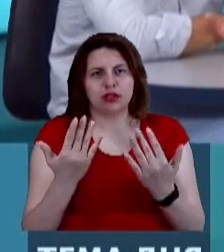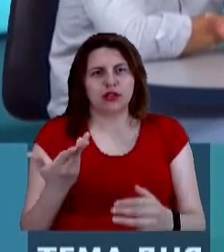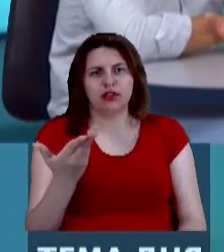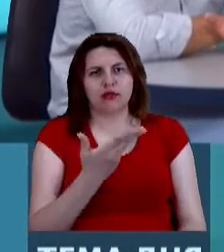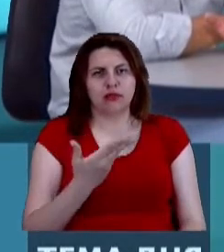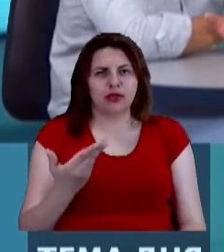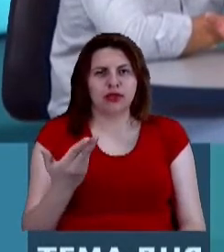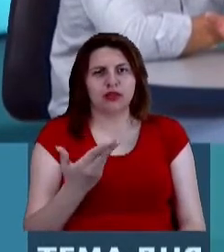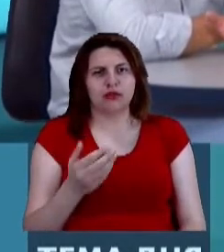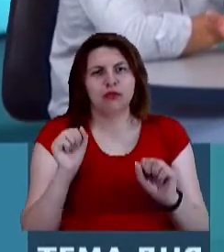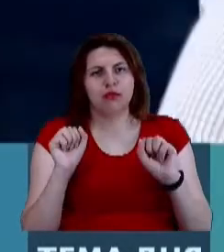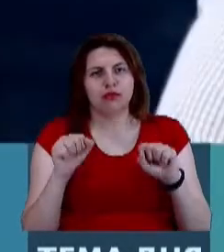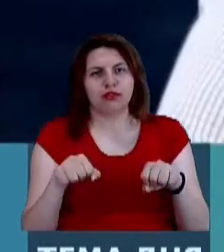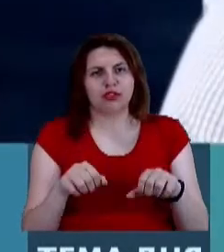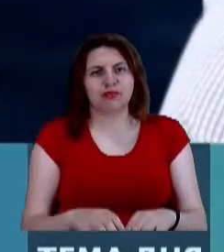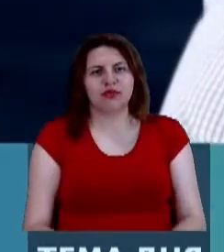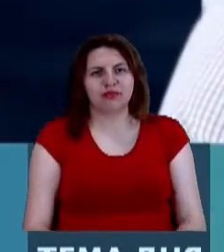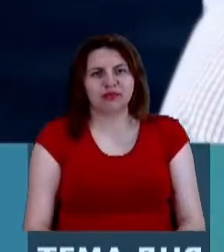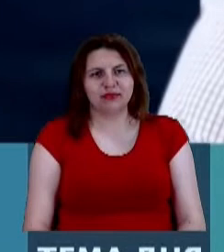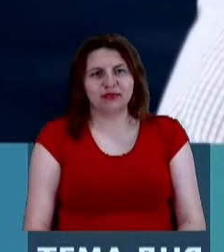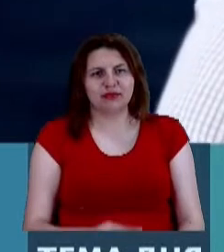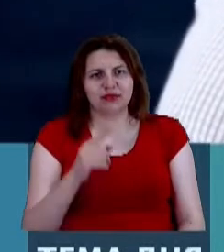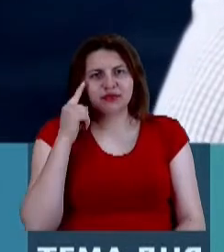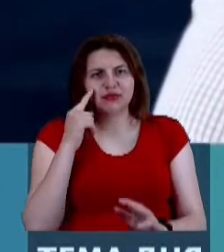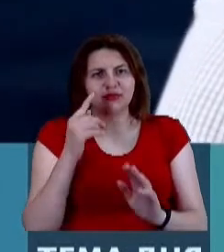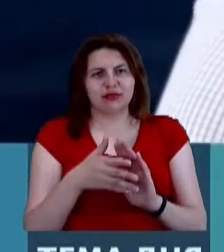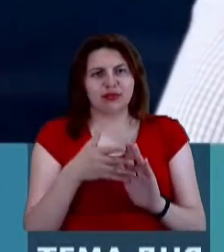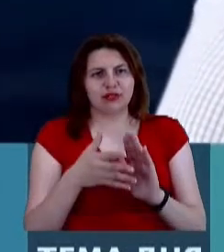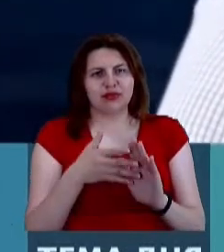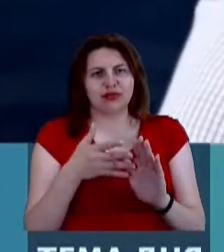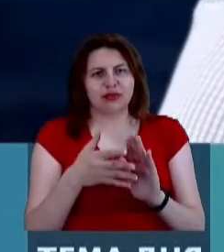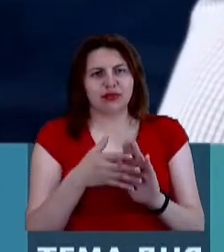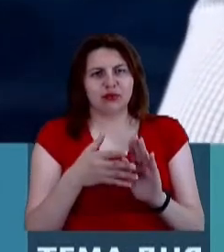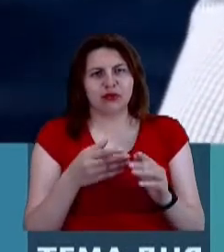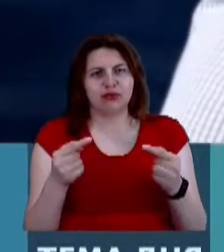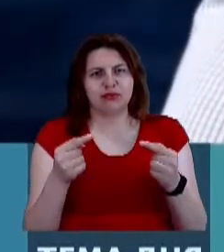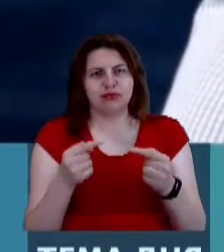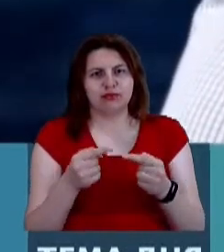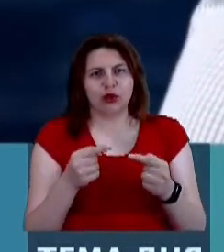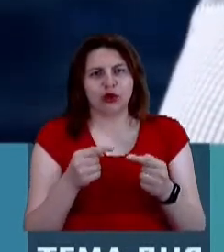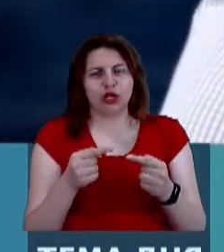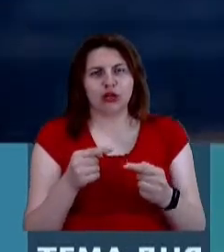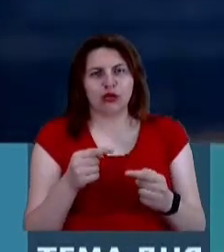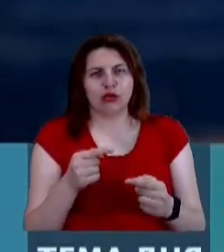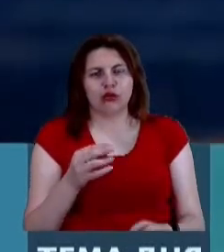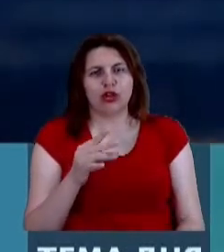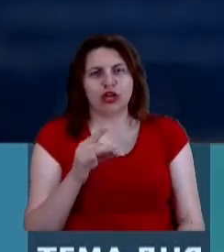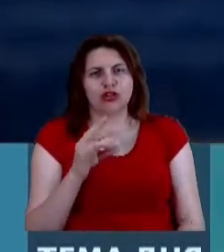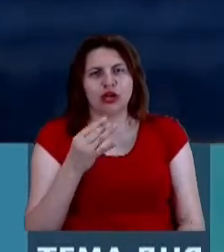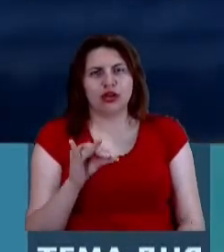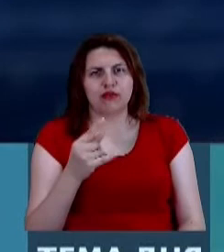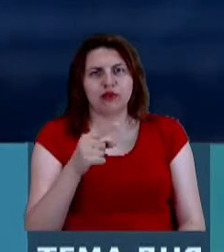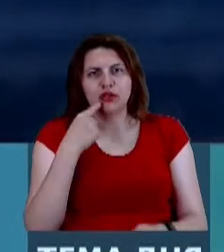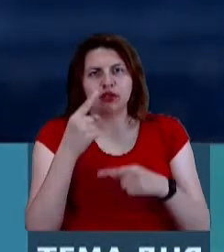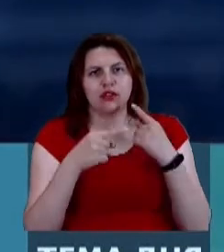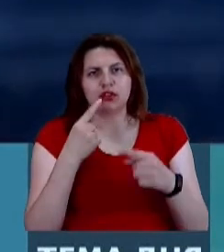наскільки ми можемо усвідомлювати конкретику речей. Ви сказали про те, що необхідно критично